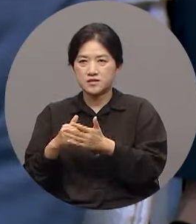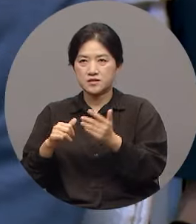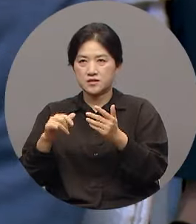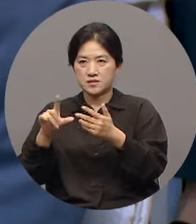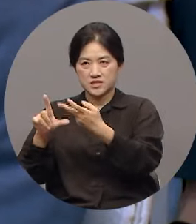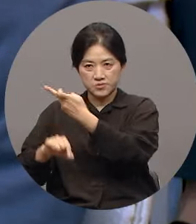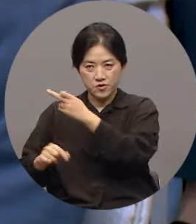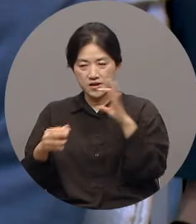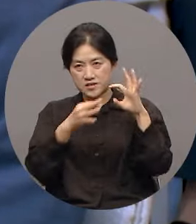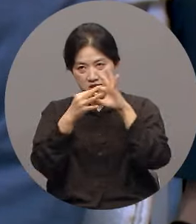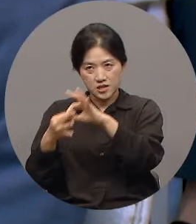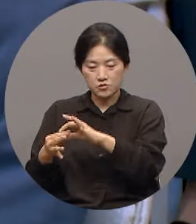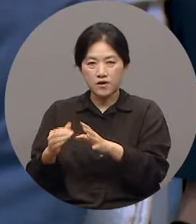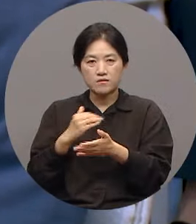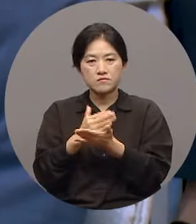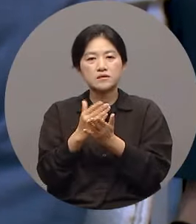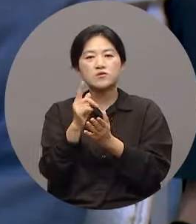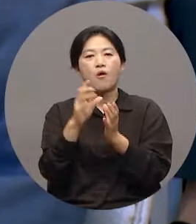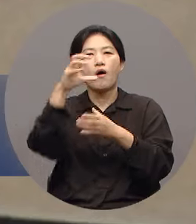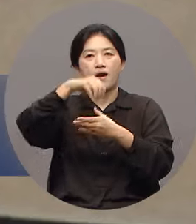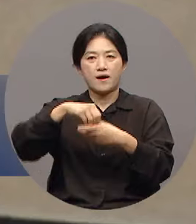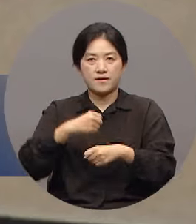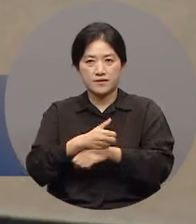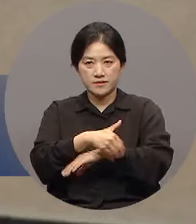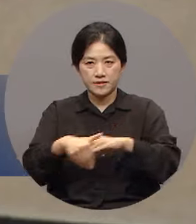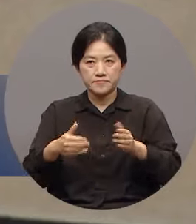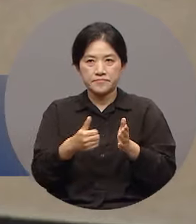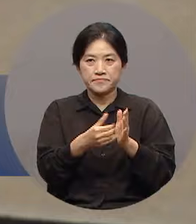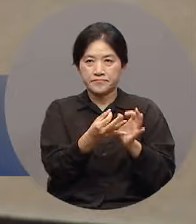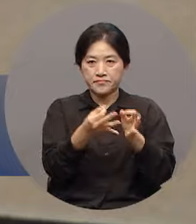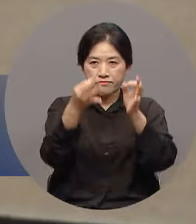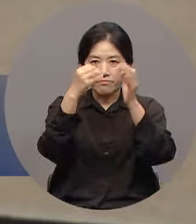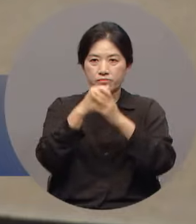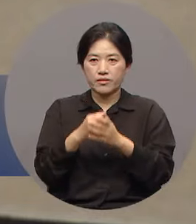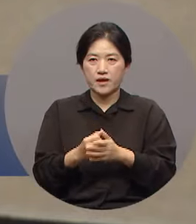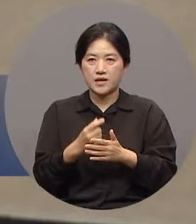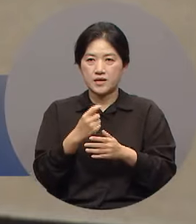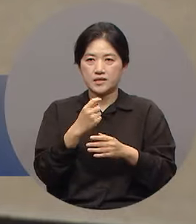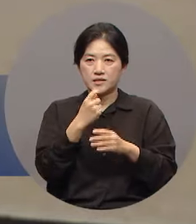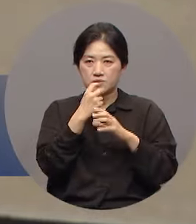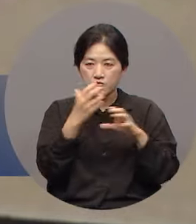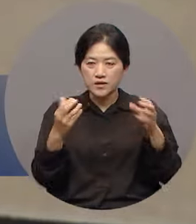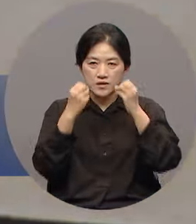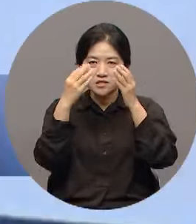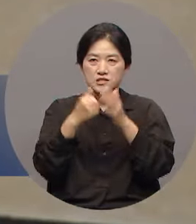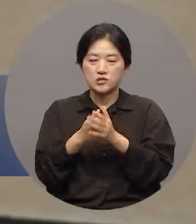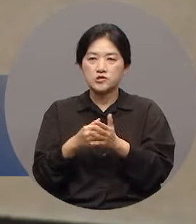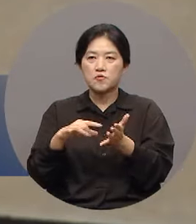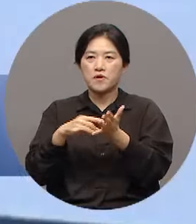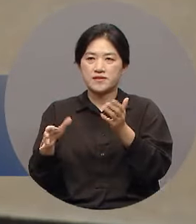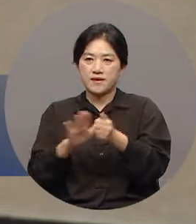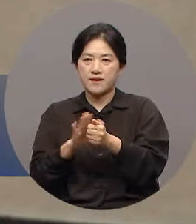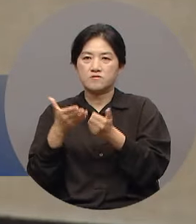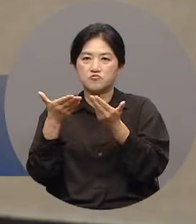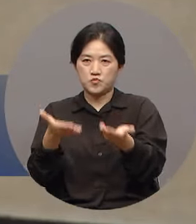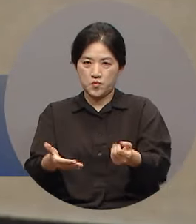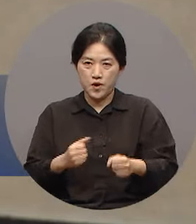품목도 추가하기로 했습니다. 최근 가격이 상승한 무에 신규 할당 관세를